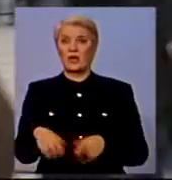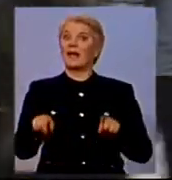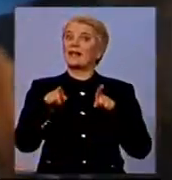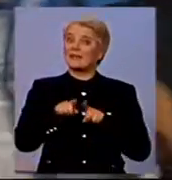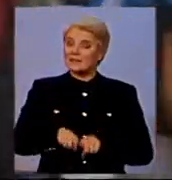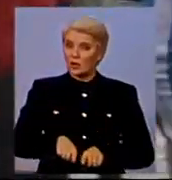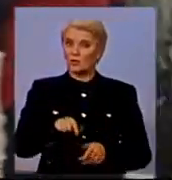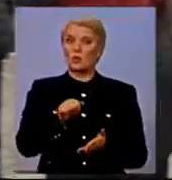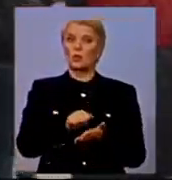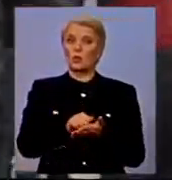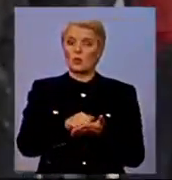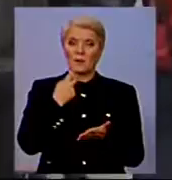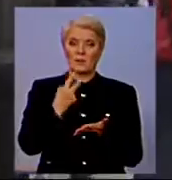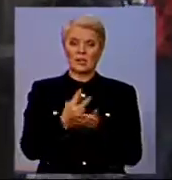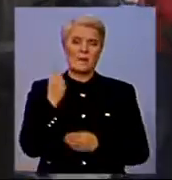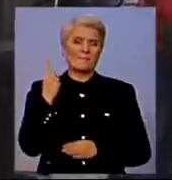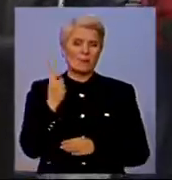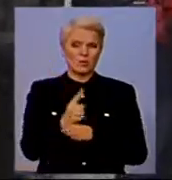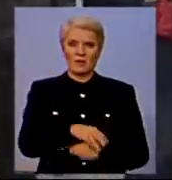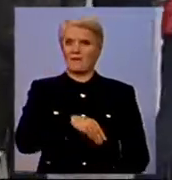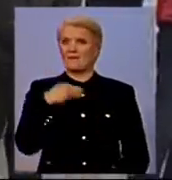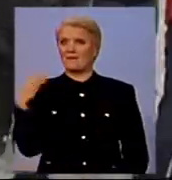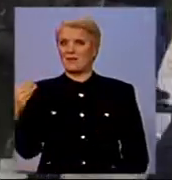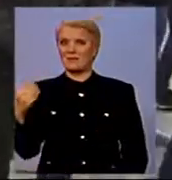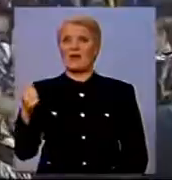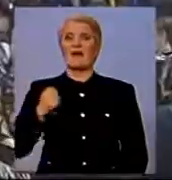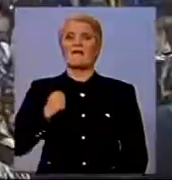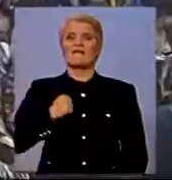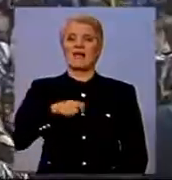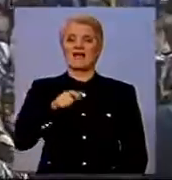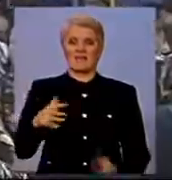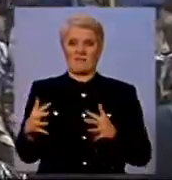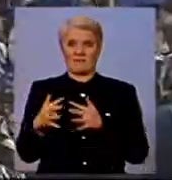видачу ветеранів російсько-української війни іноземним державам та міграційну амністію.